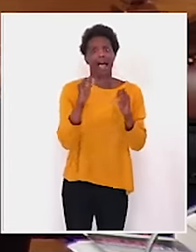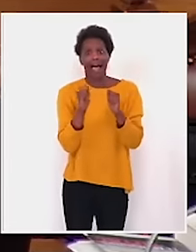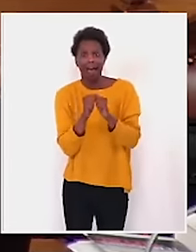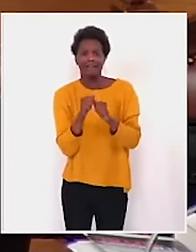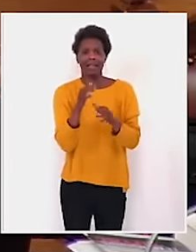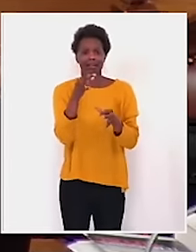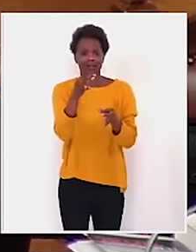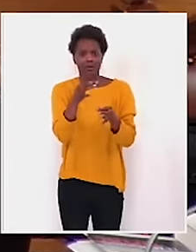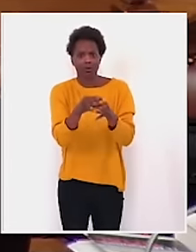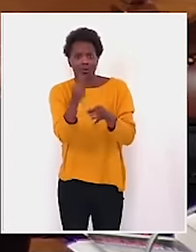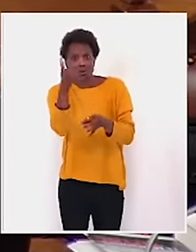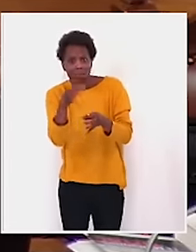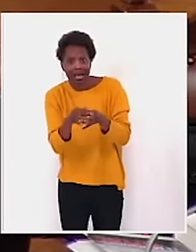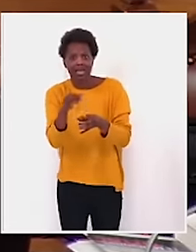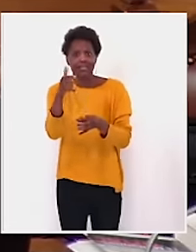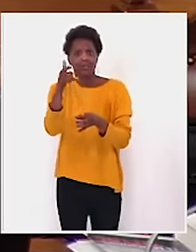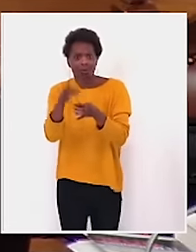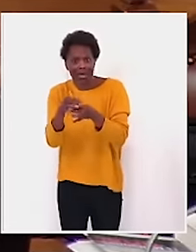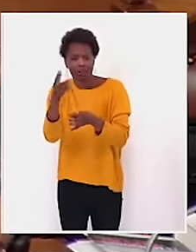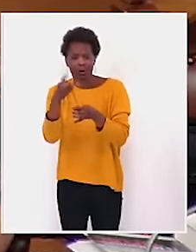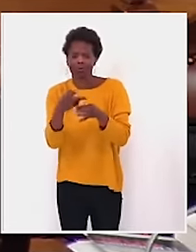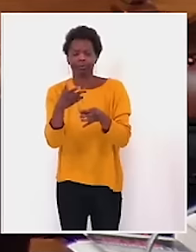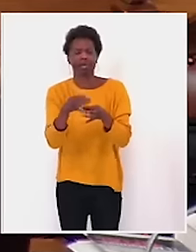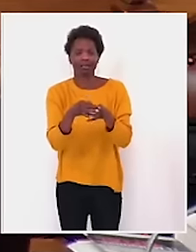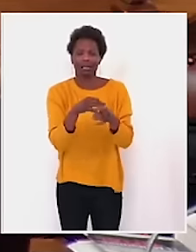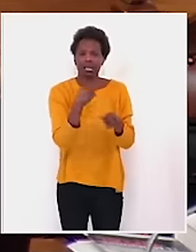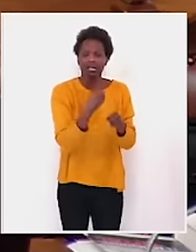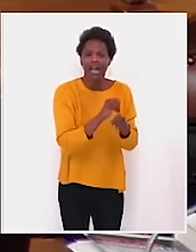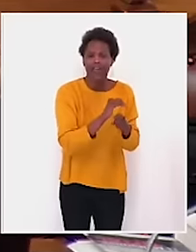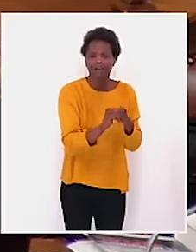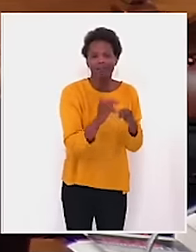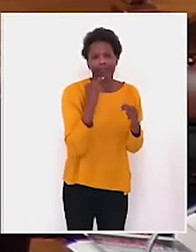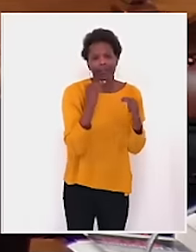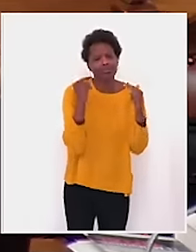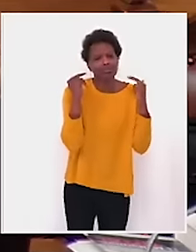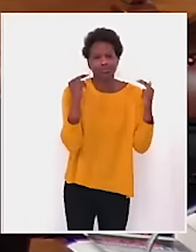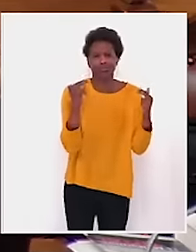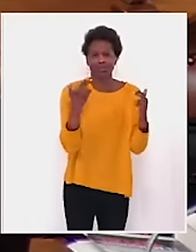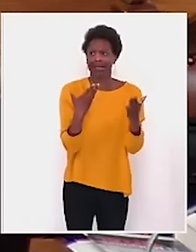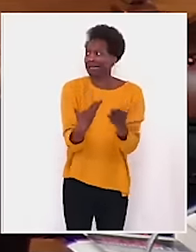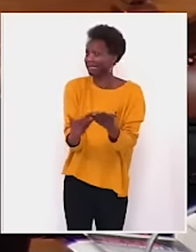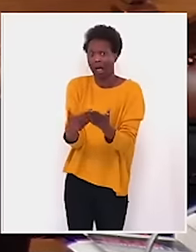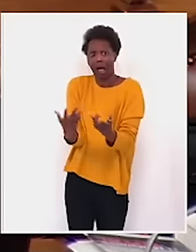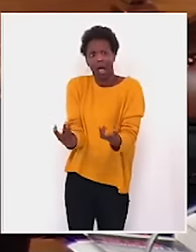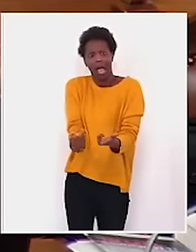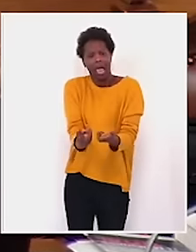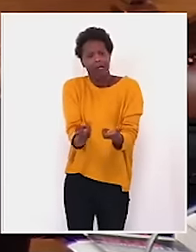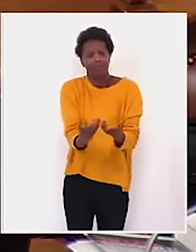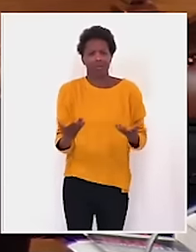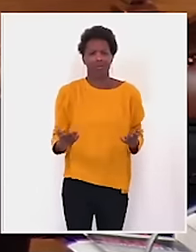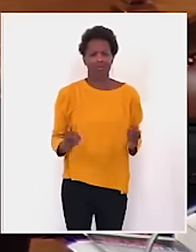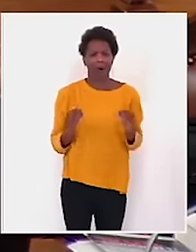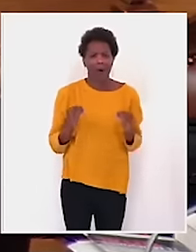tout est, c'est impressionnant quoi, le travail qui est fait et les possibilités qu'il y a. Donc ça c'est un exemple quoi, c'est vrai que c'est quand même assez dingue quand on y